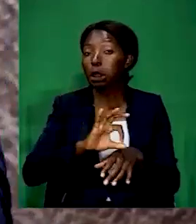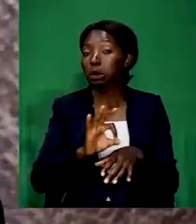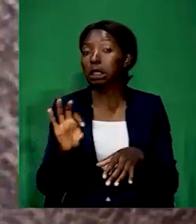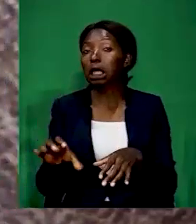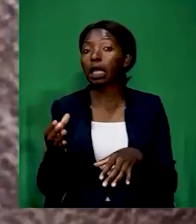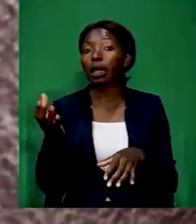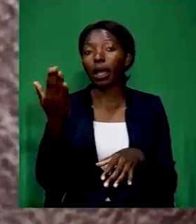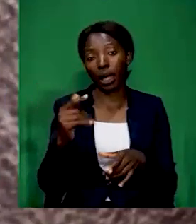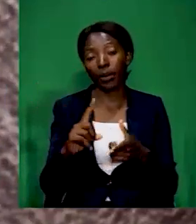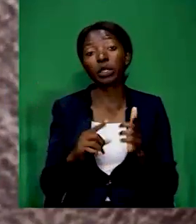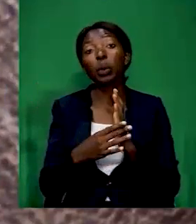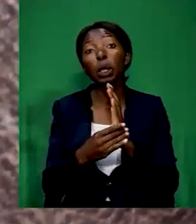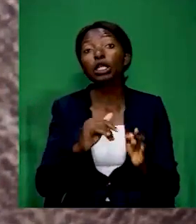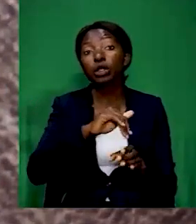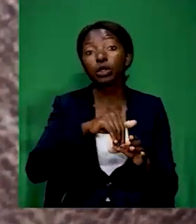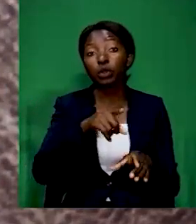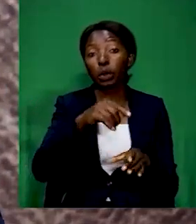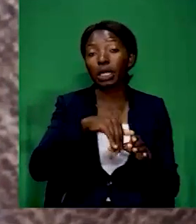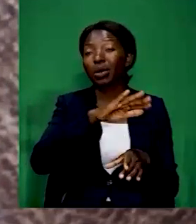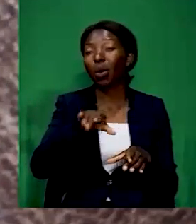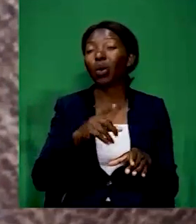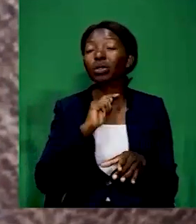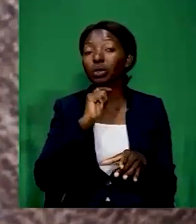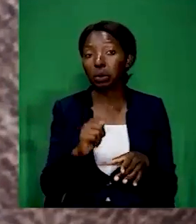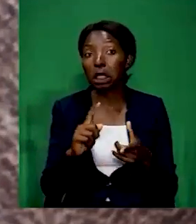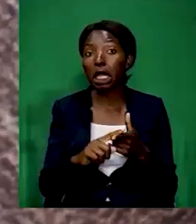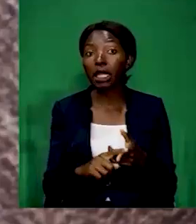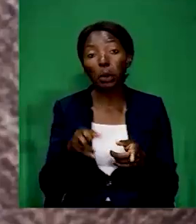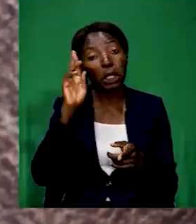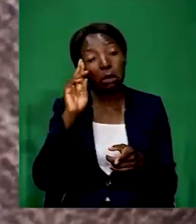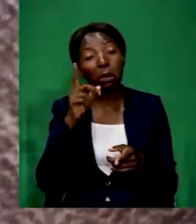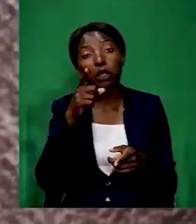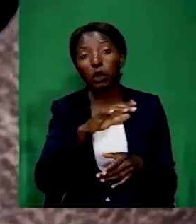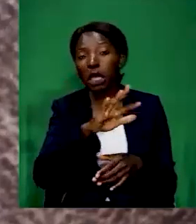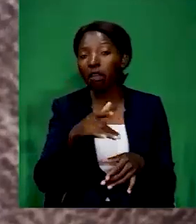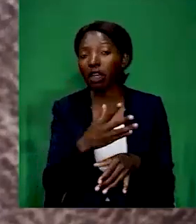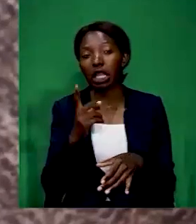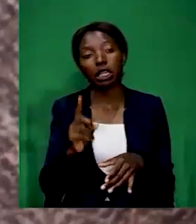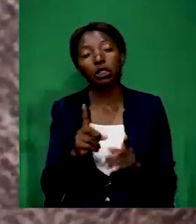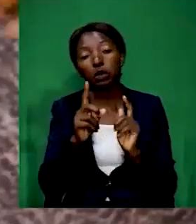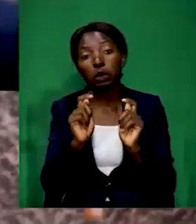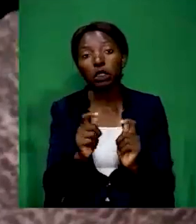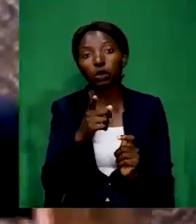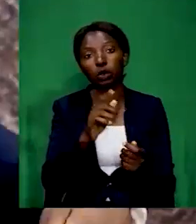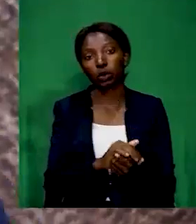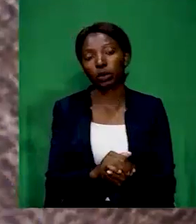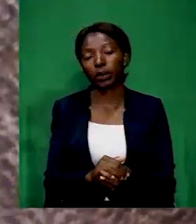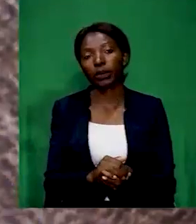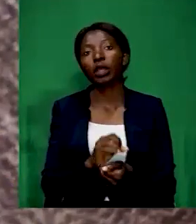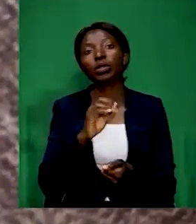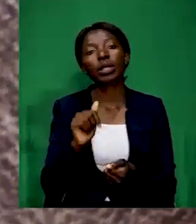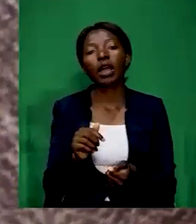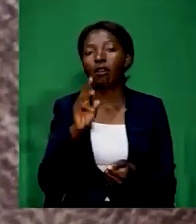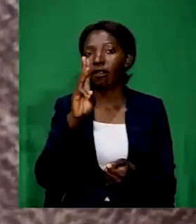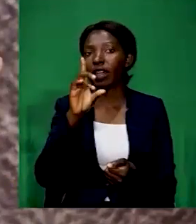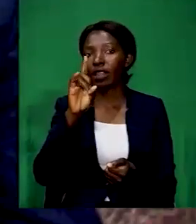auya. Achakutungamirirai muzvokwadi yose. Achakurangaridza izvo zvose zvandakudzidzisai. Saka mushwa